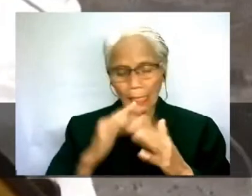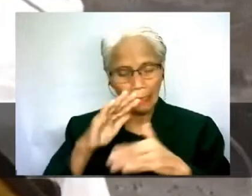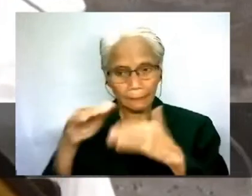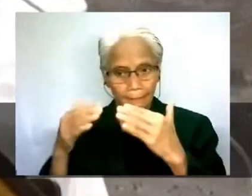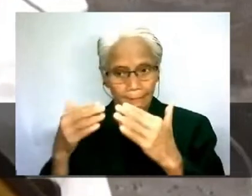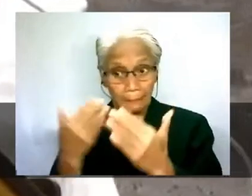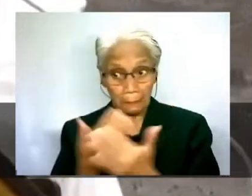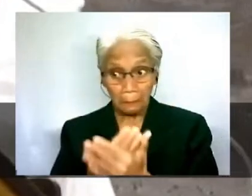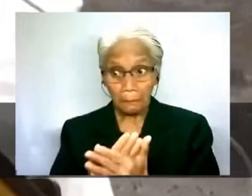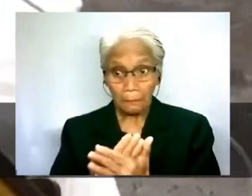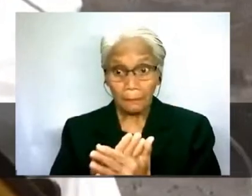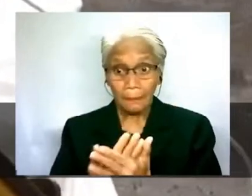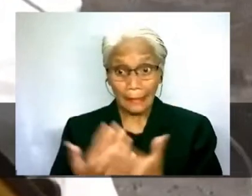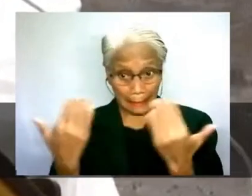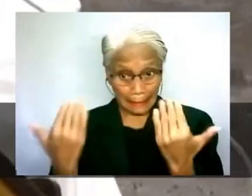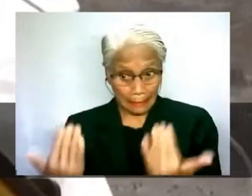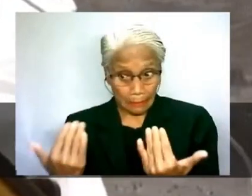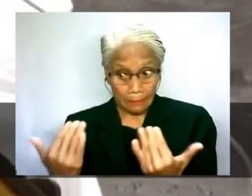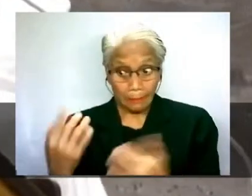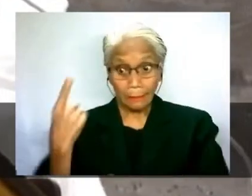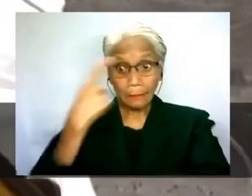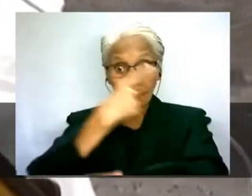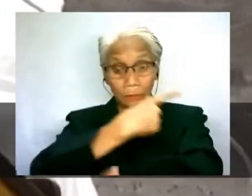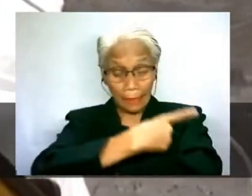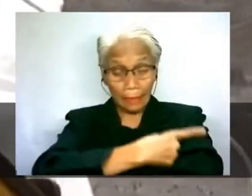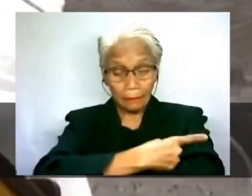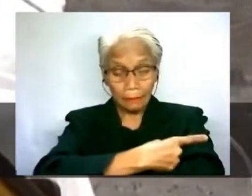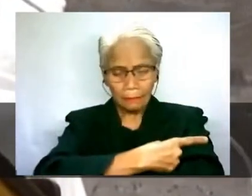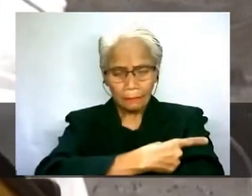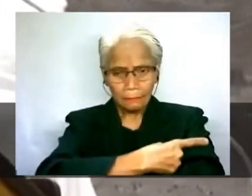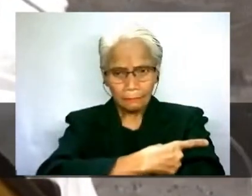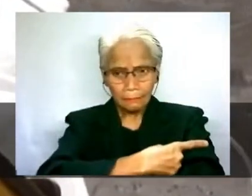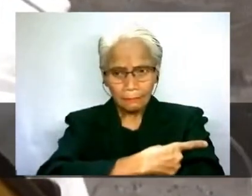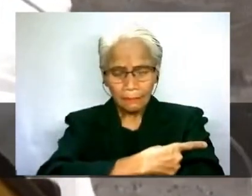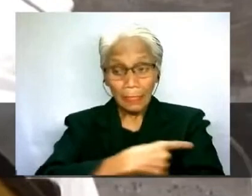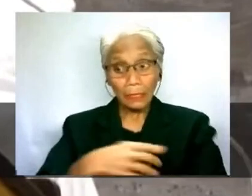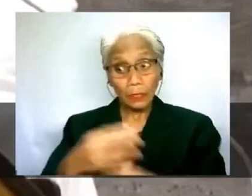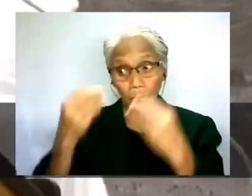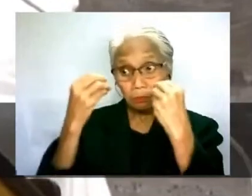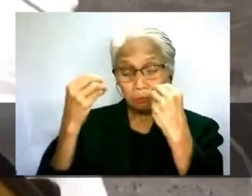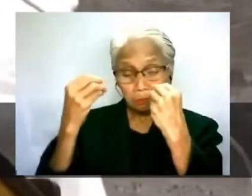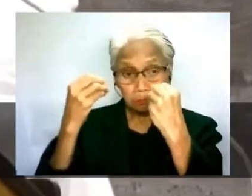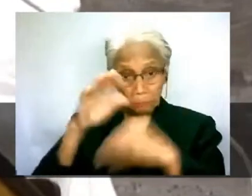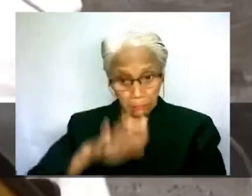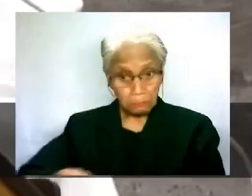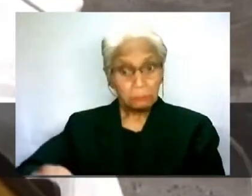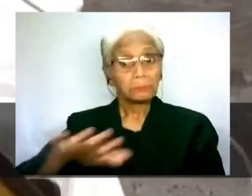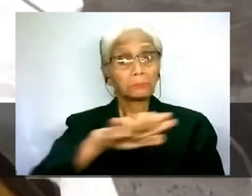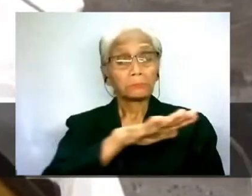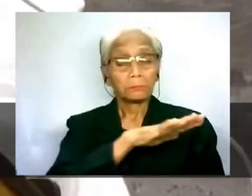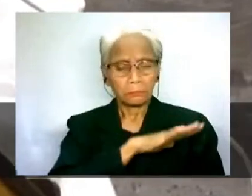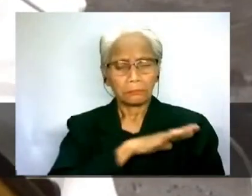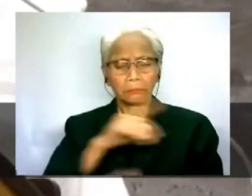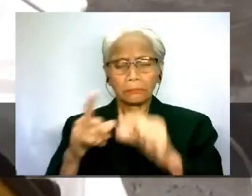ngayon namang araw na ito ay itinuturo naman sa atin ng salita ng